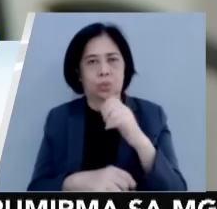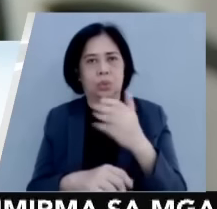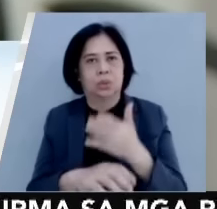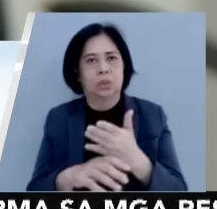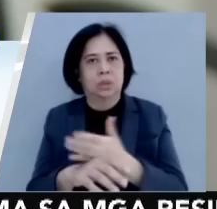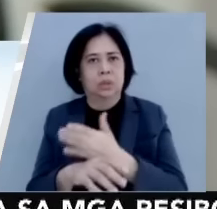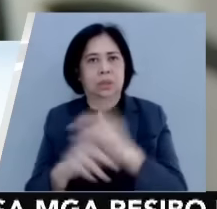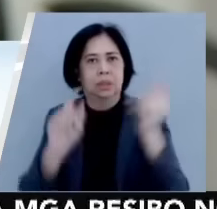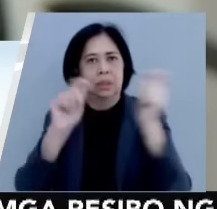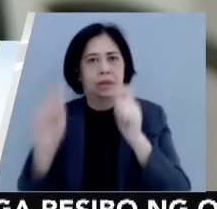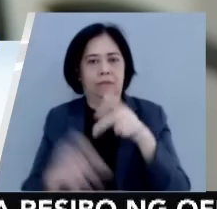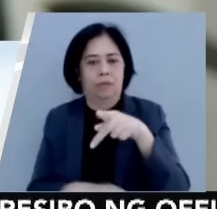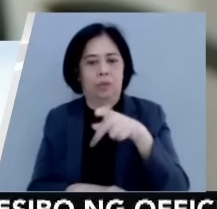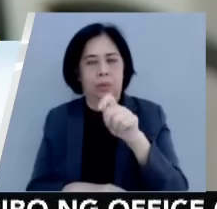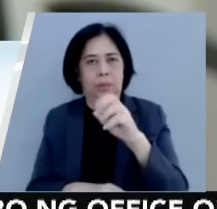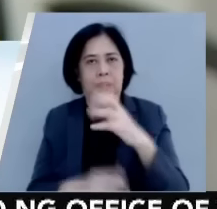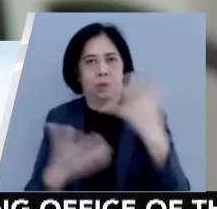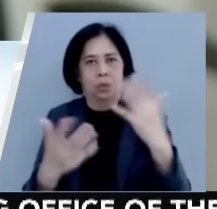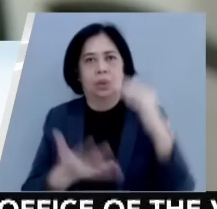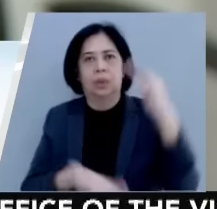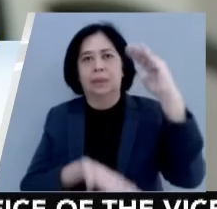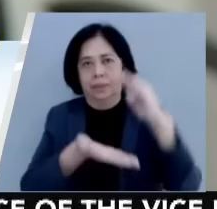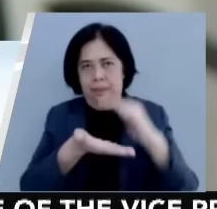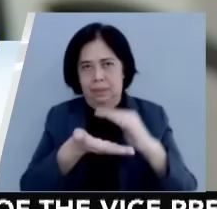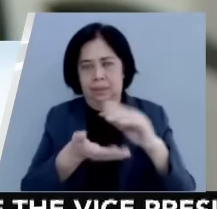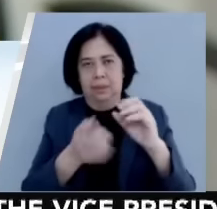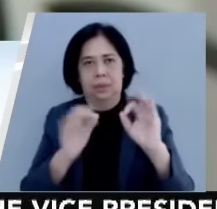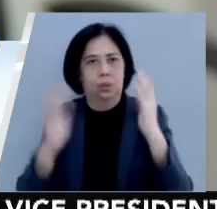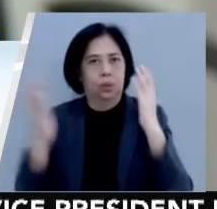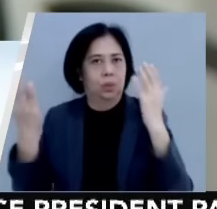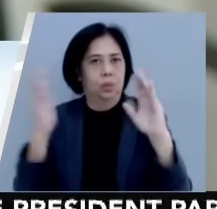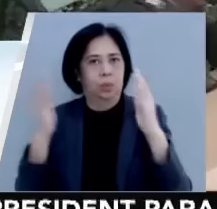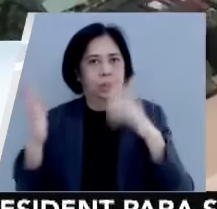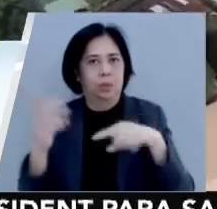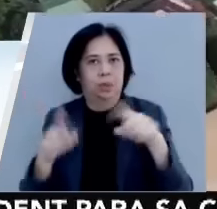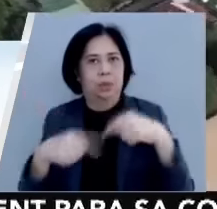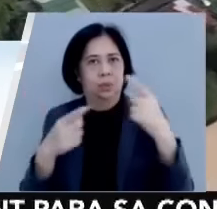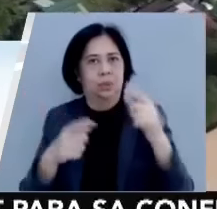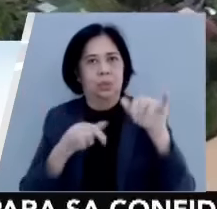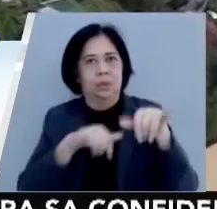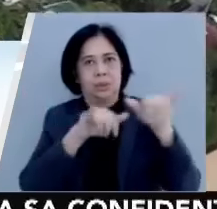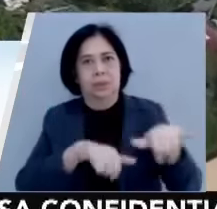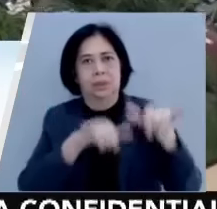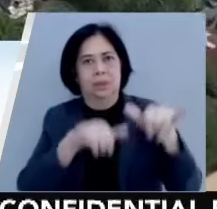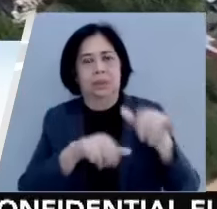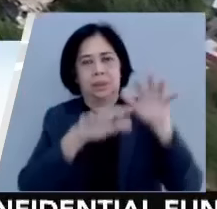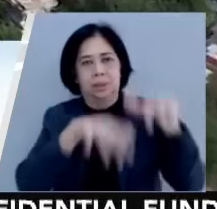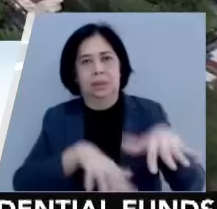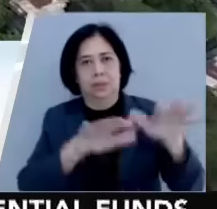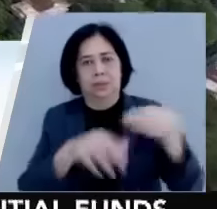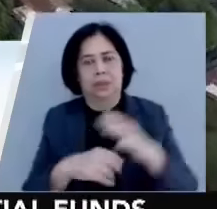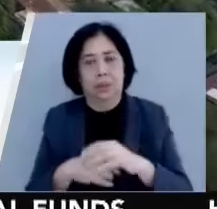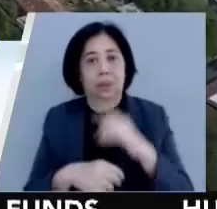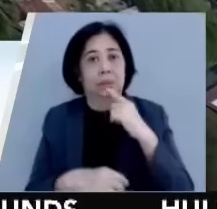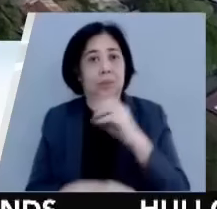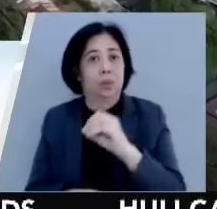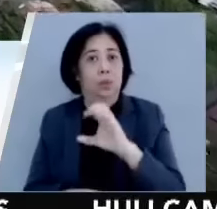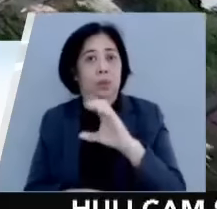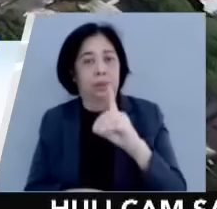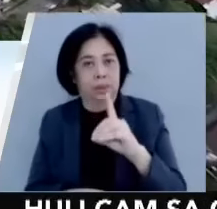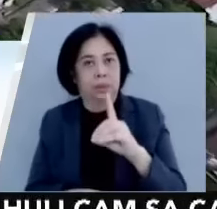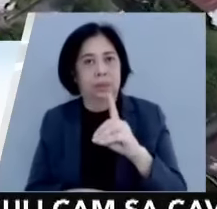Pipito, unti-unti nababawasan kung ikukumpara natin habang nasa dagat siya. Ayon sa Office of Civil Defense, nagpalipad